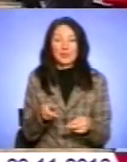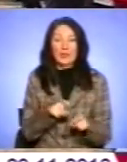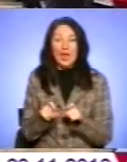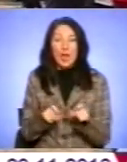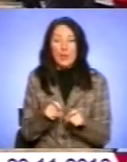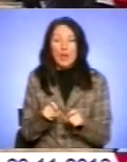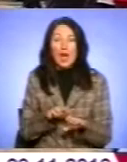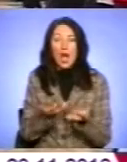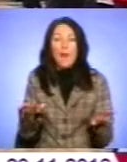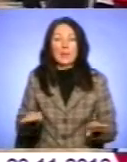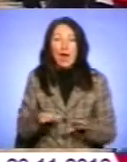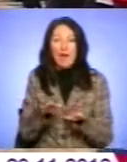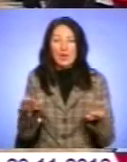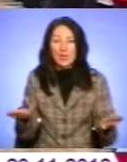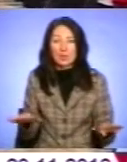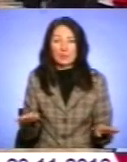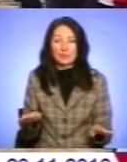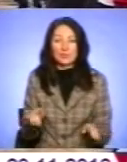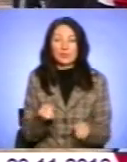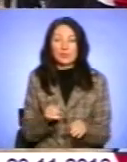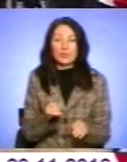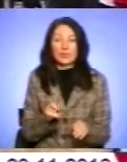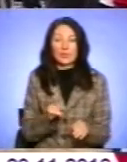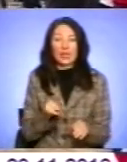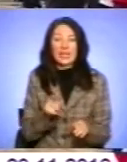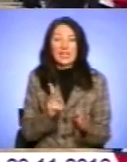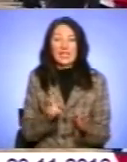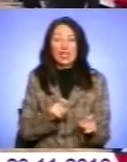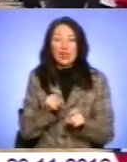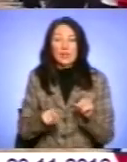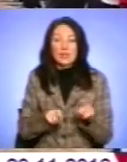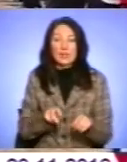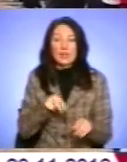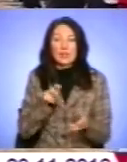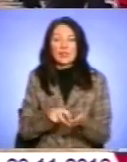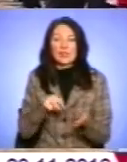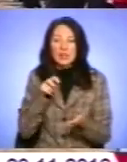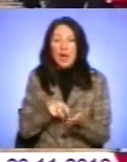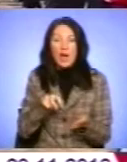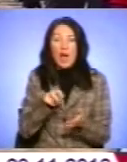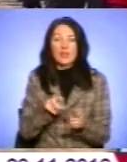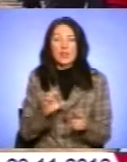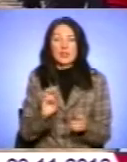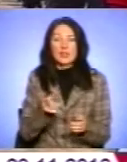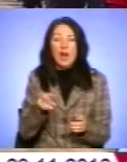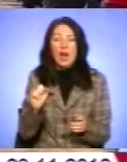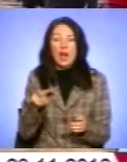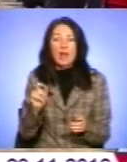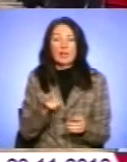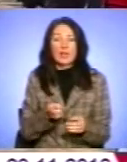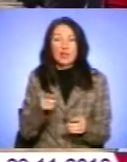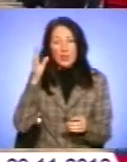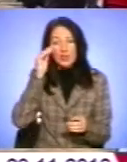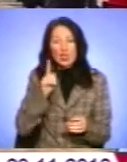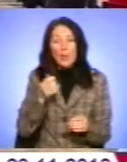біг, плавання. Ти тільки що скакав на скакалці. Як ти вважаєш, щоб перемогти в цих змаганнях, якими навичками